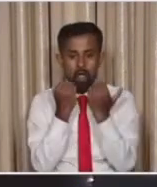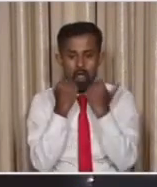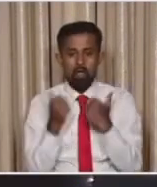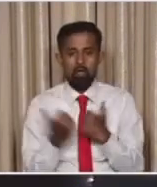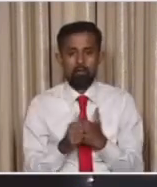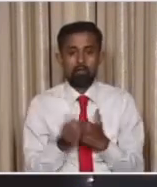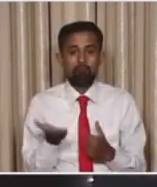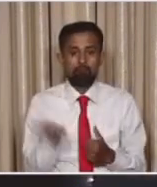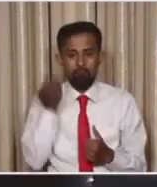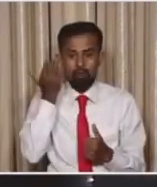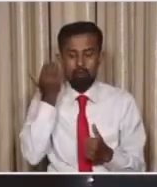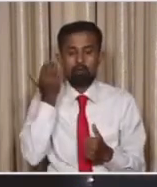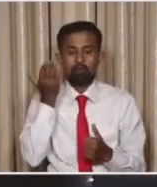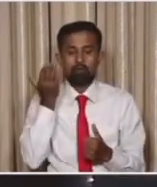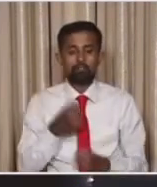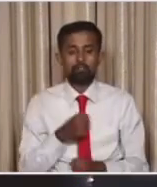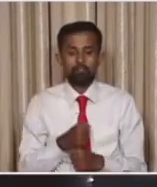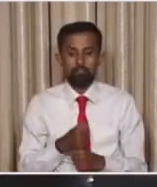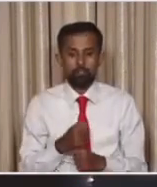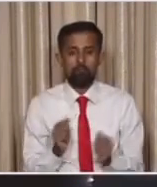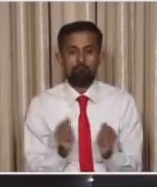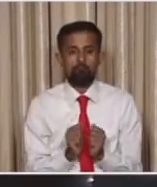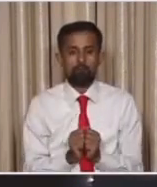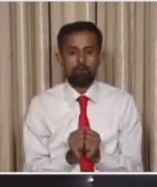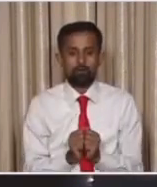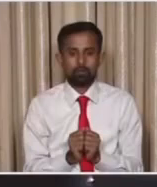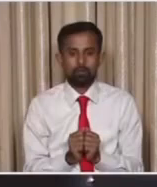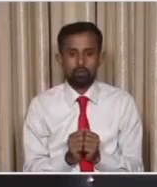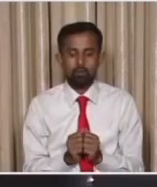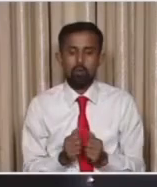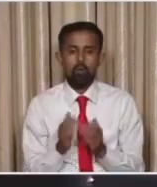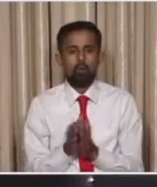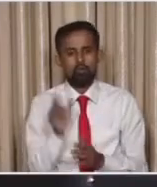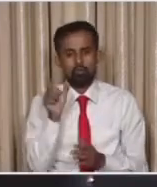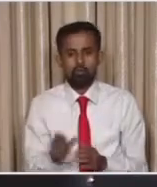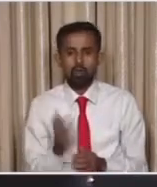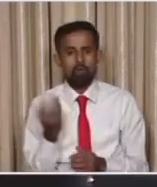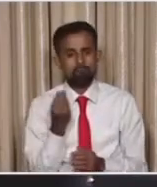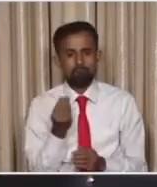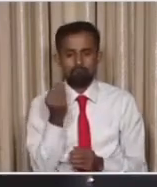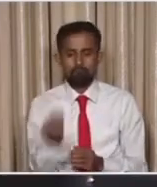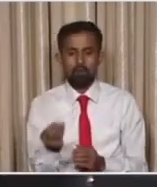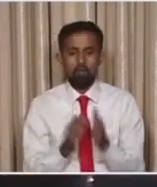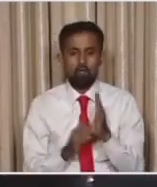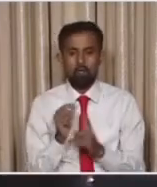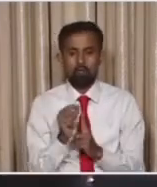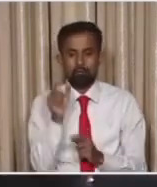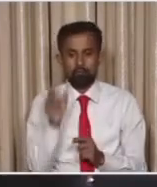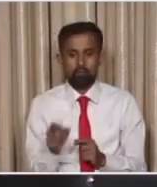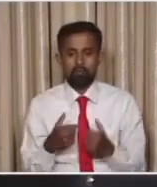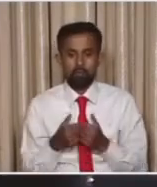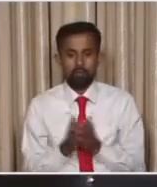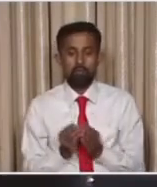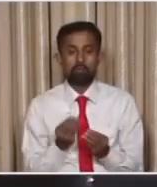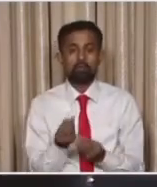නිෂ්පාදනය වැඩි කර ගැනීම සඳහා රජයේ ගෙනියන වැඩපිළිවෙළක්. ඒකෙදි ඕනම කෙනෙකුට ඒ අවස්ථාව තියෙනවා. මහජන නියෝජිතයන්ට තමන්ට ඉදිරිපත්